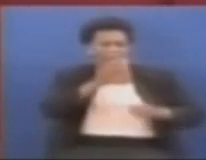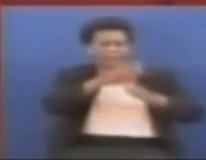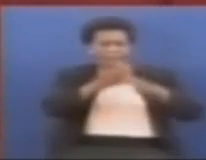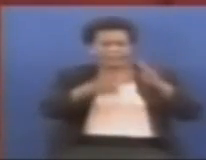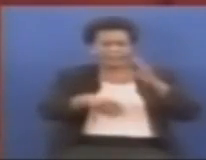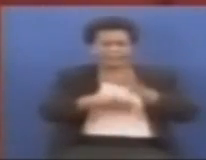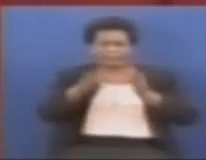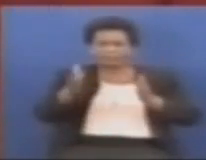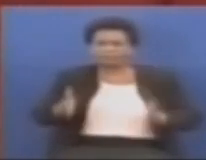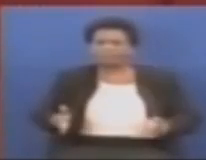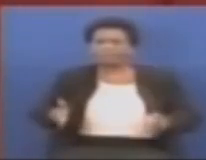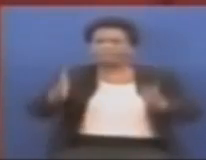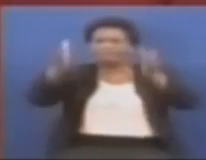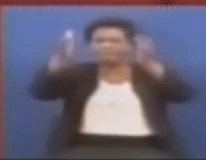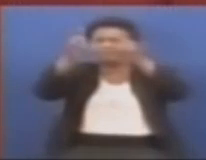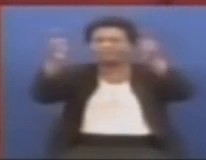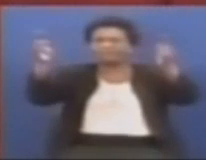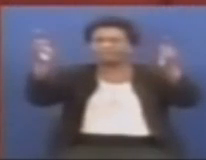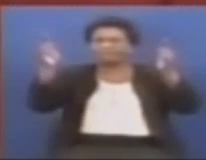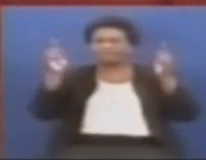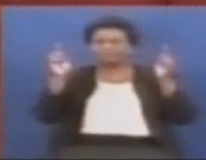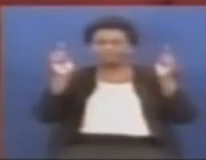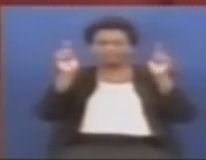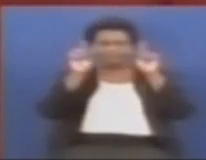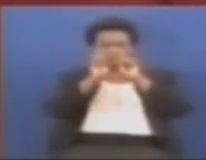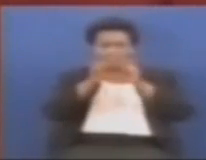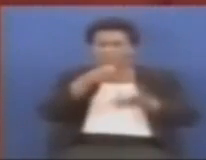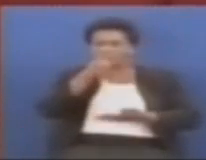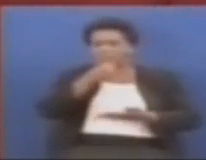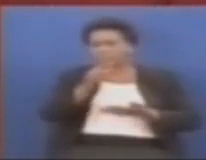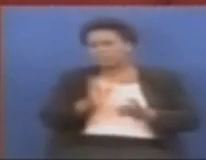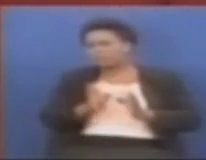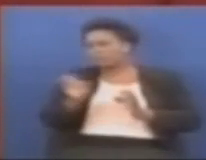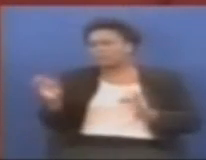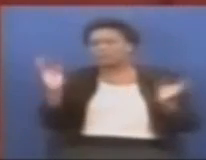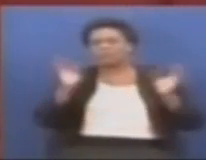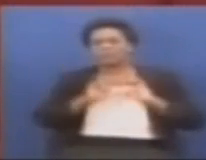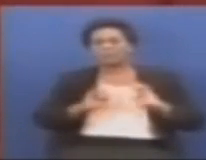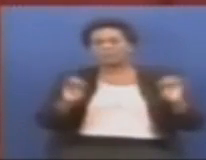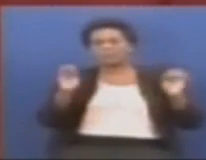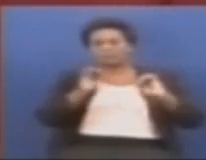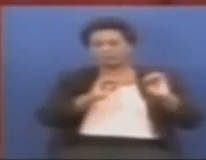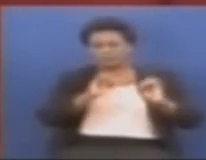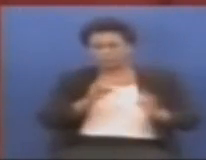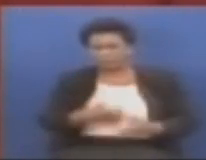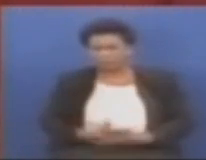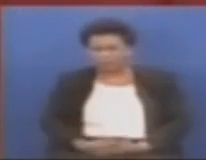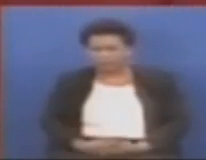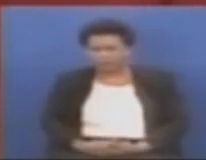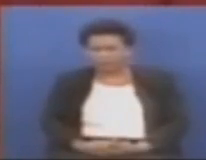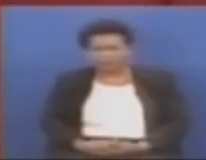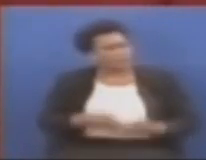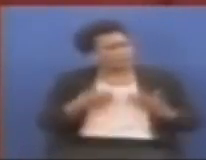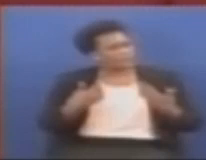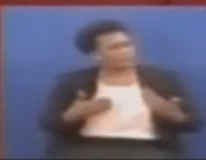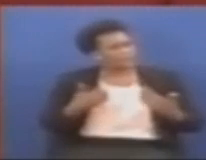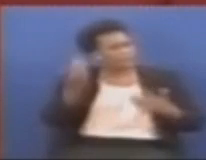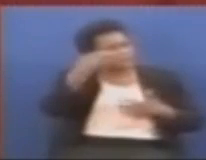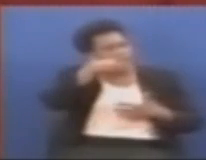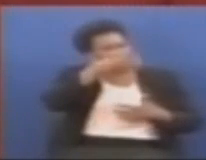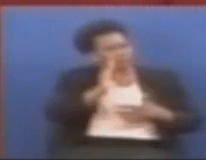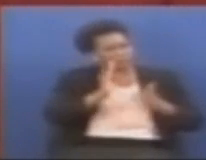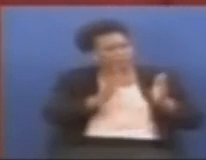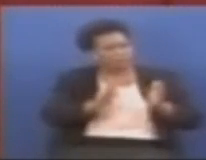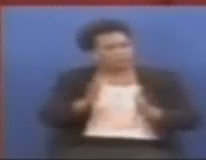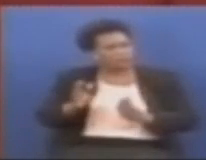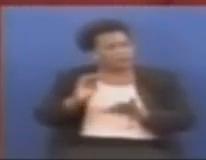zao kwa ajili ya kukamilisha maboma hayo, hasa ya zahanati, ujenzi wa zahanati. Sijui serikali ina